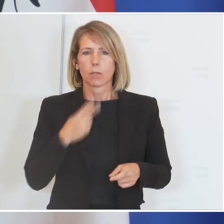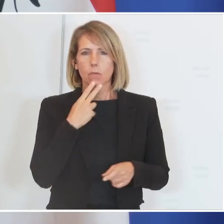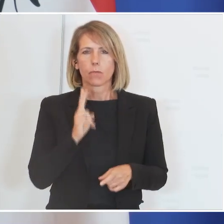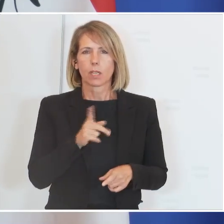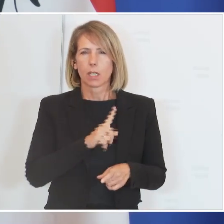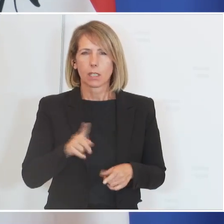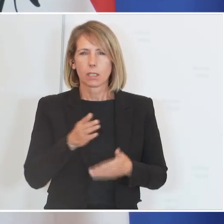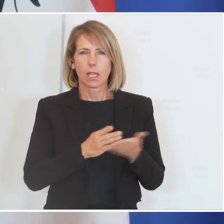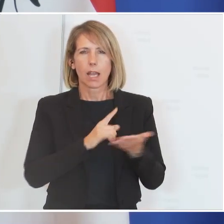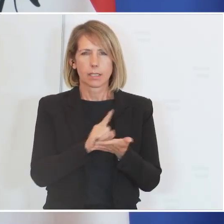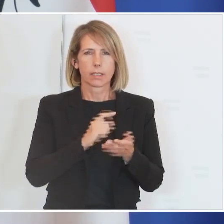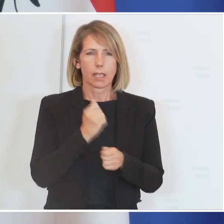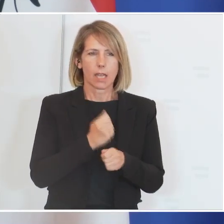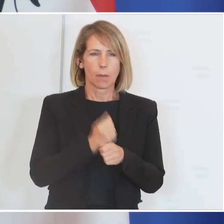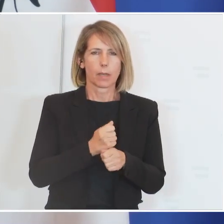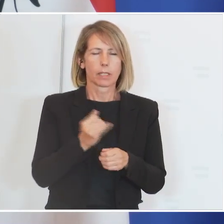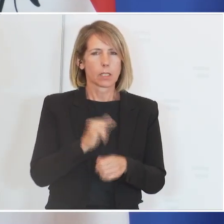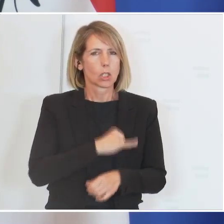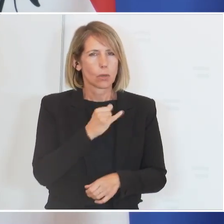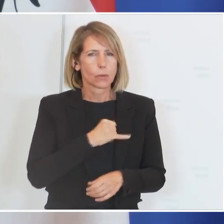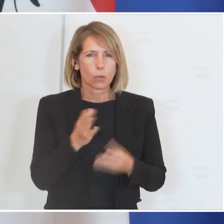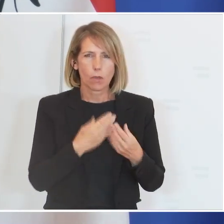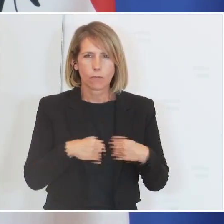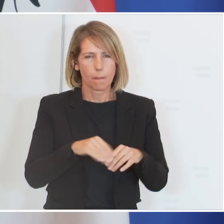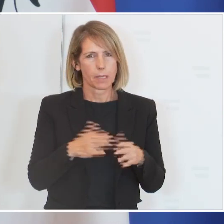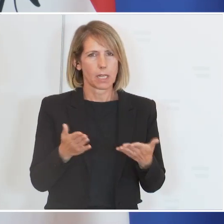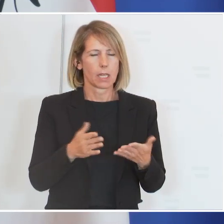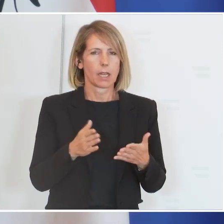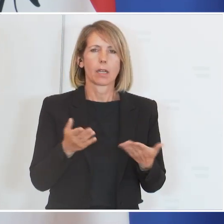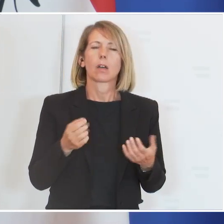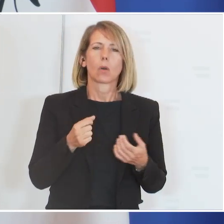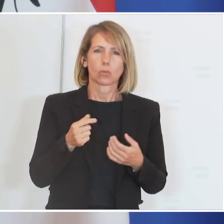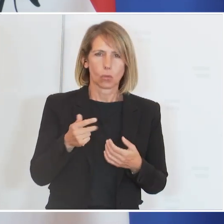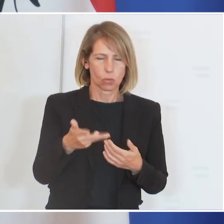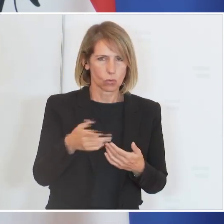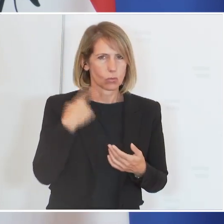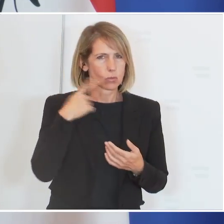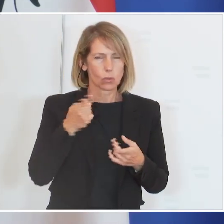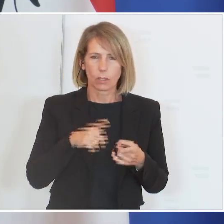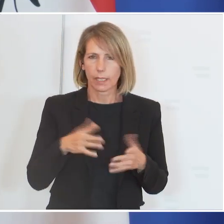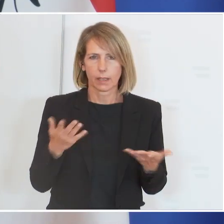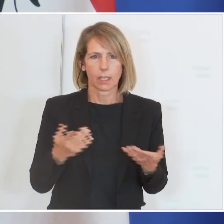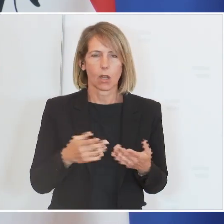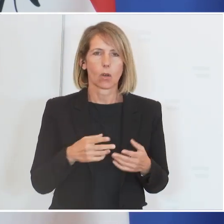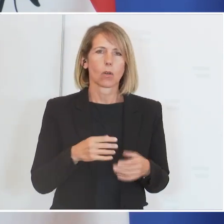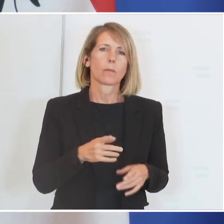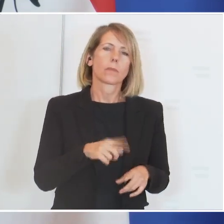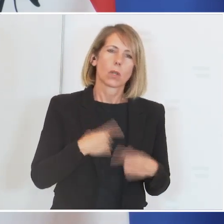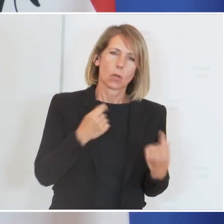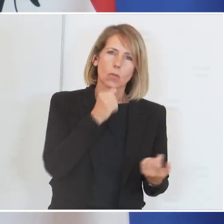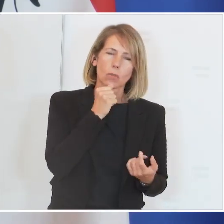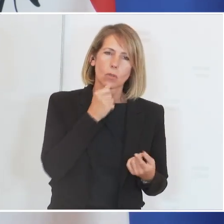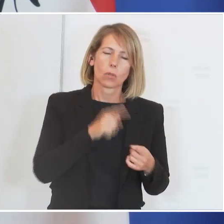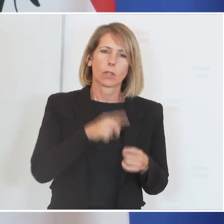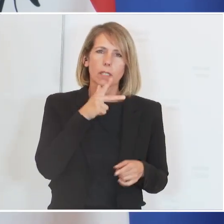junge Familien, Studierende etc. Und als Grüne ist es uns besonders wichtig und auch dem Sozialminister ist es besonders wichtig,